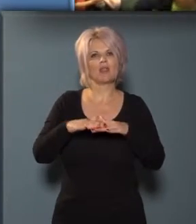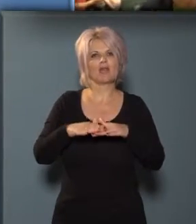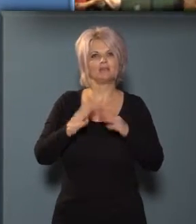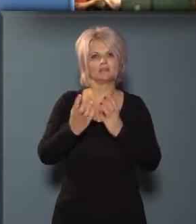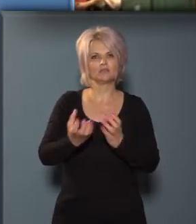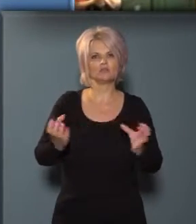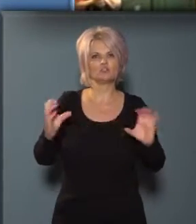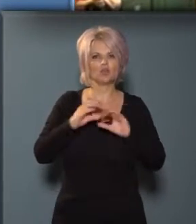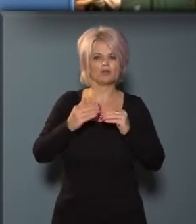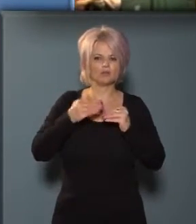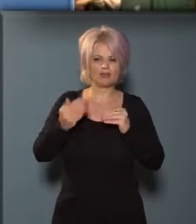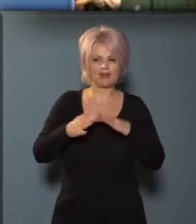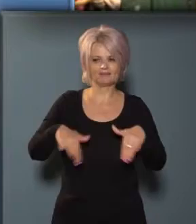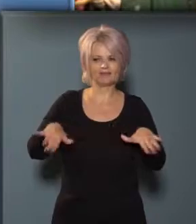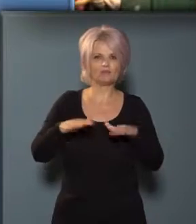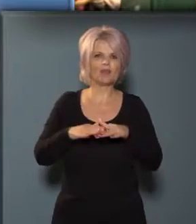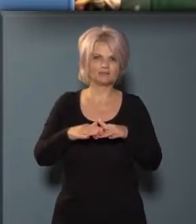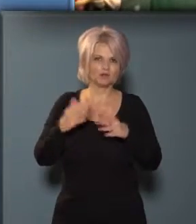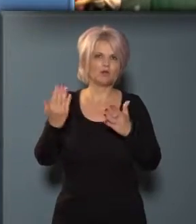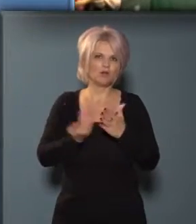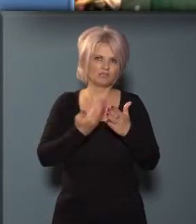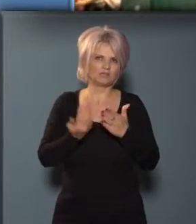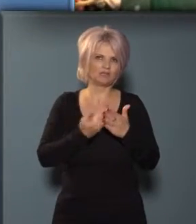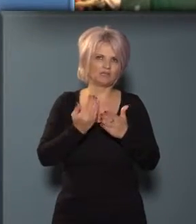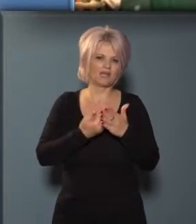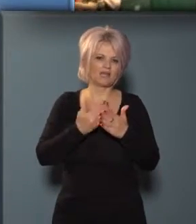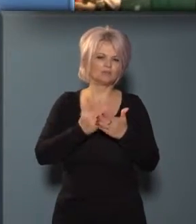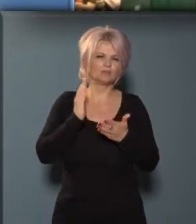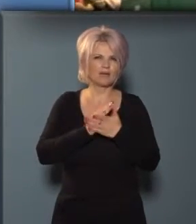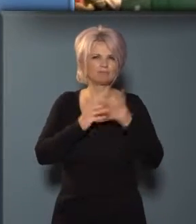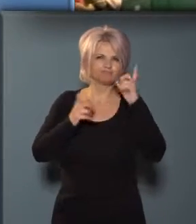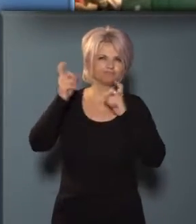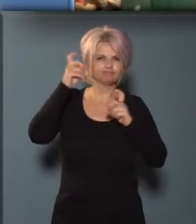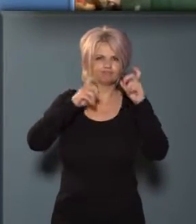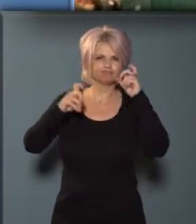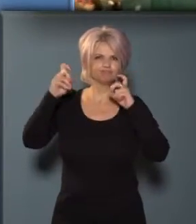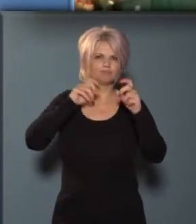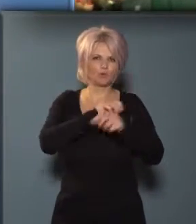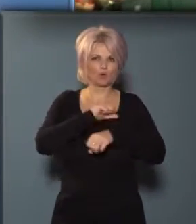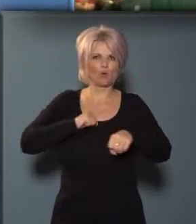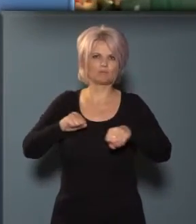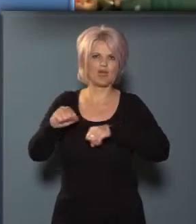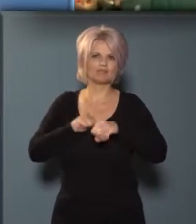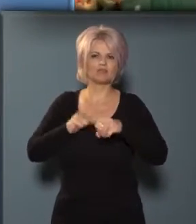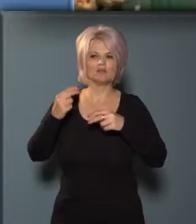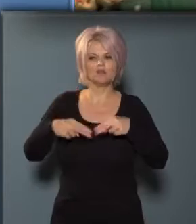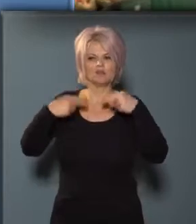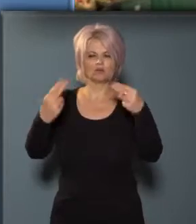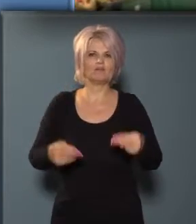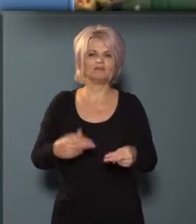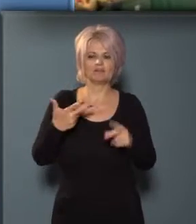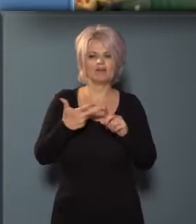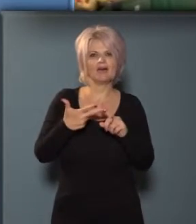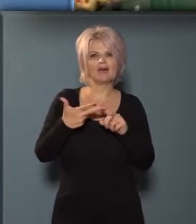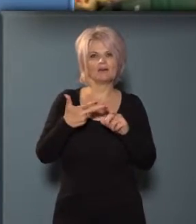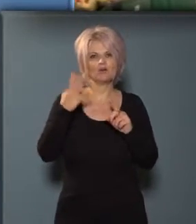a hasznosítása. Erre is azt gondolom, hogy van már elképzelés az önkormányzat részéről. Én azt gondolom, hogy az elkövetkezendő 3-4